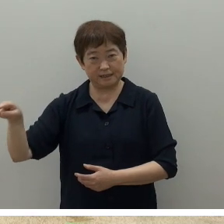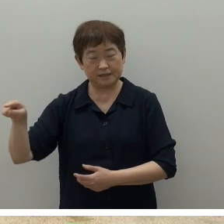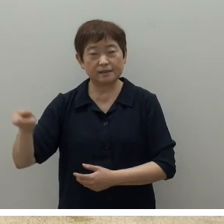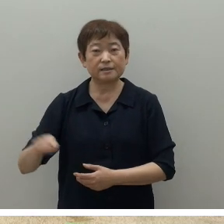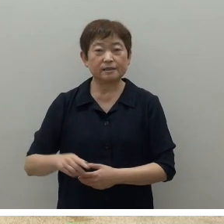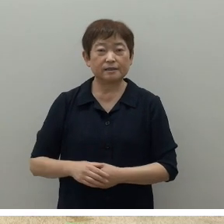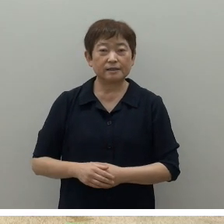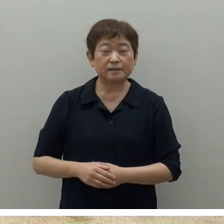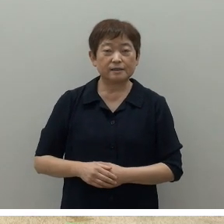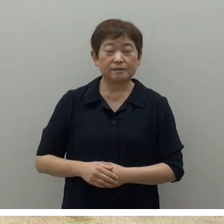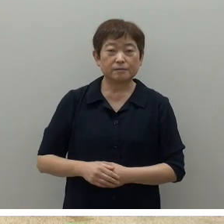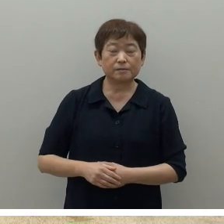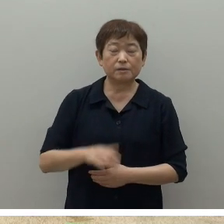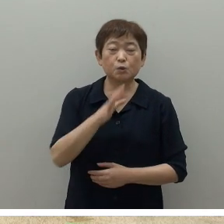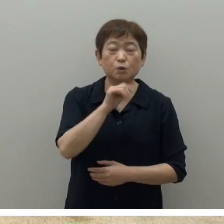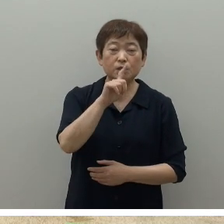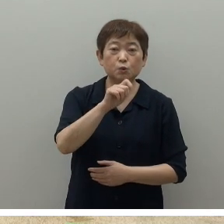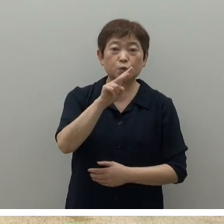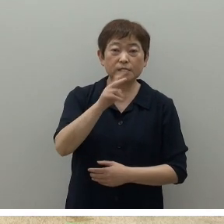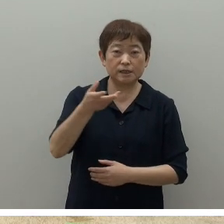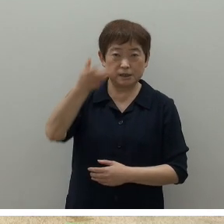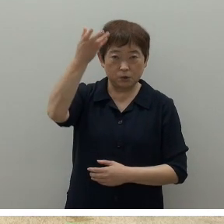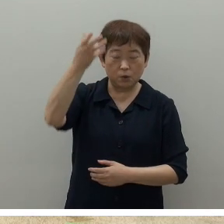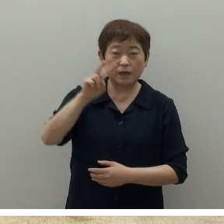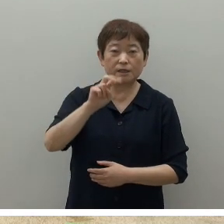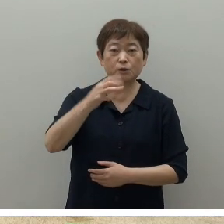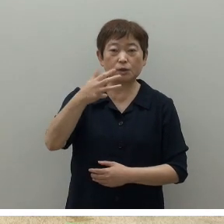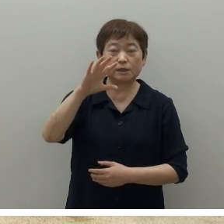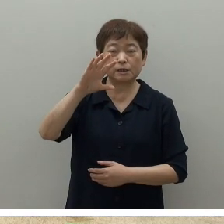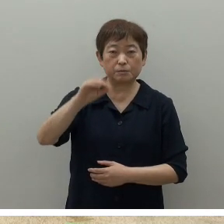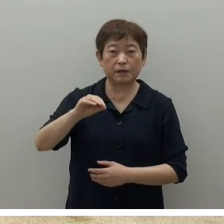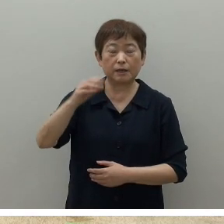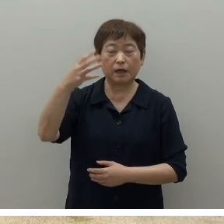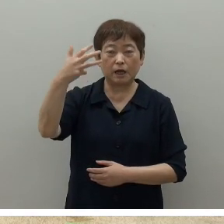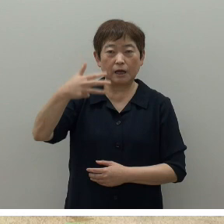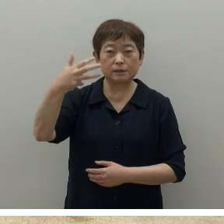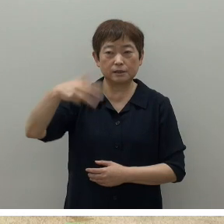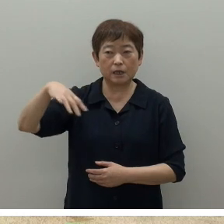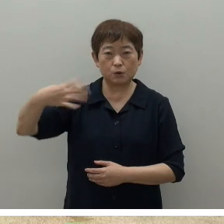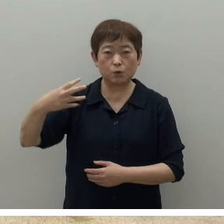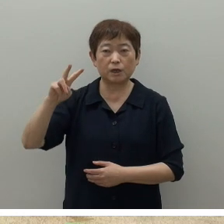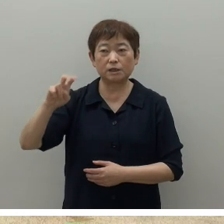316,611人、はい、12歳以上が